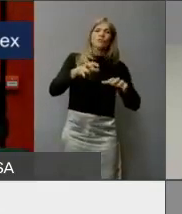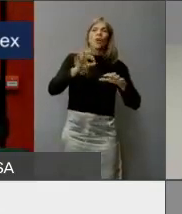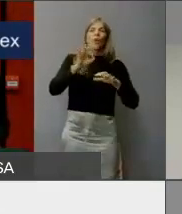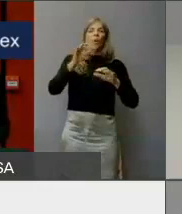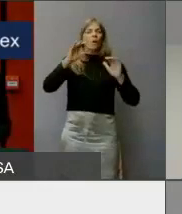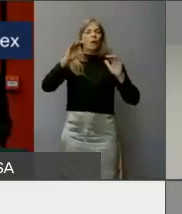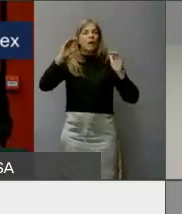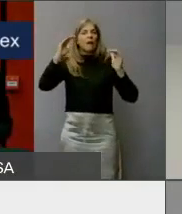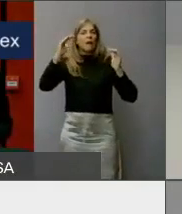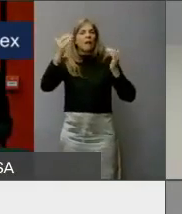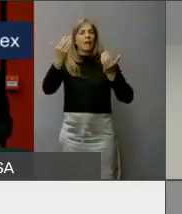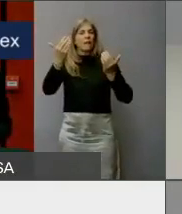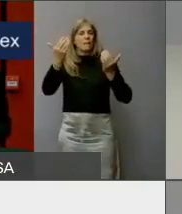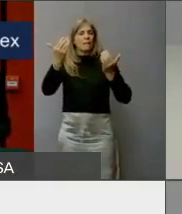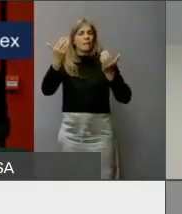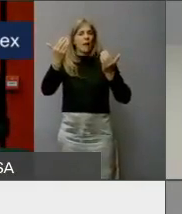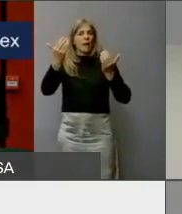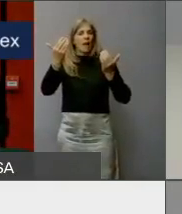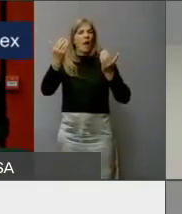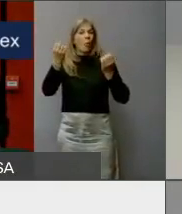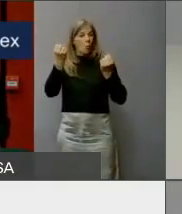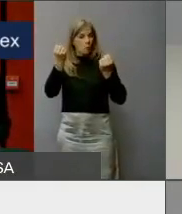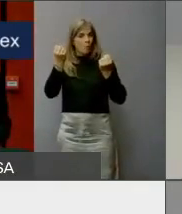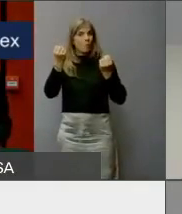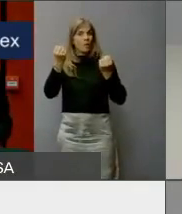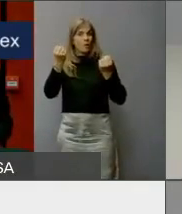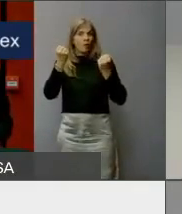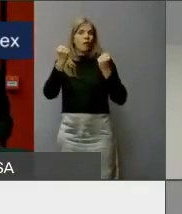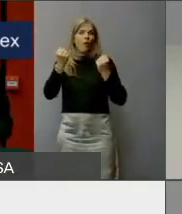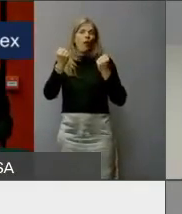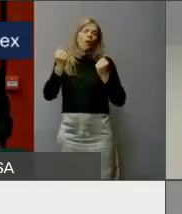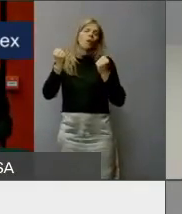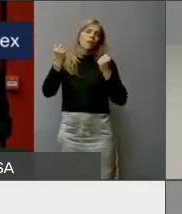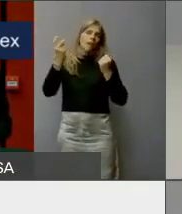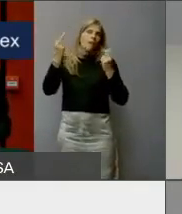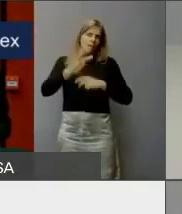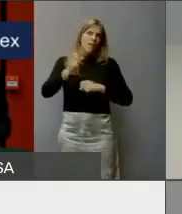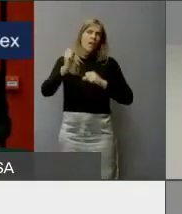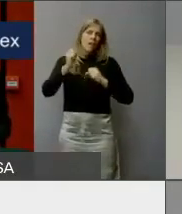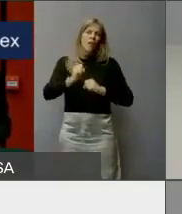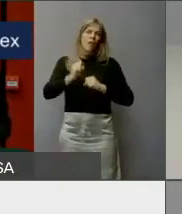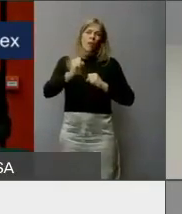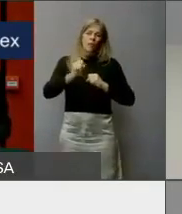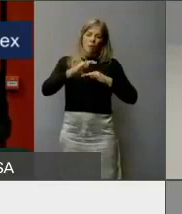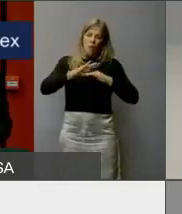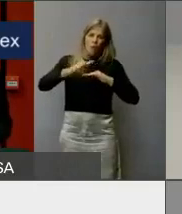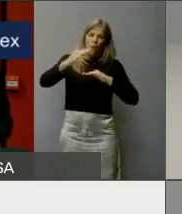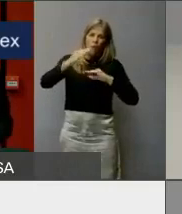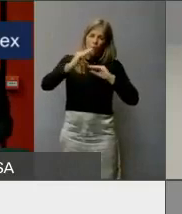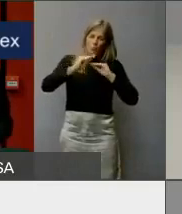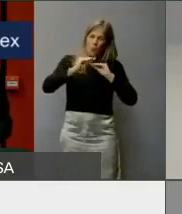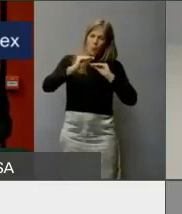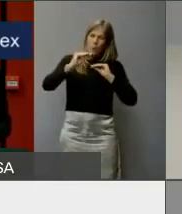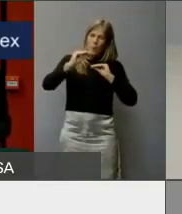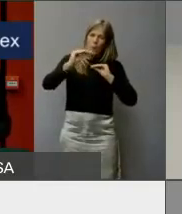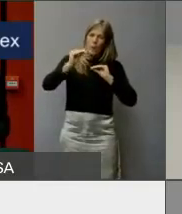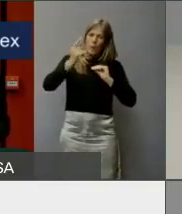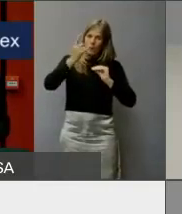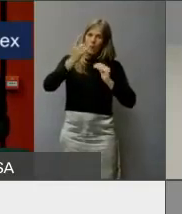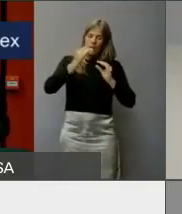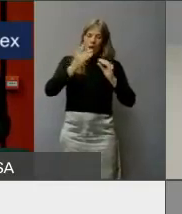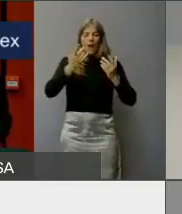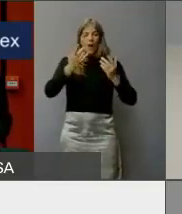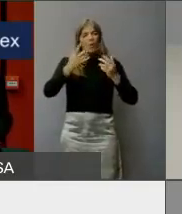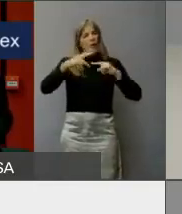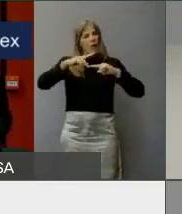particolarmente particolarmente umido si può formare del diciamo del muschio che si annida fra